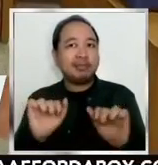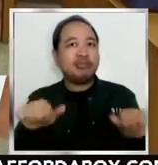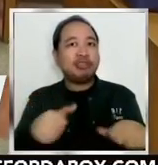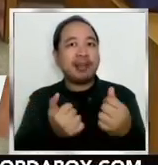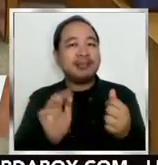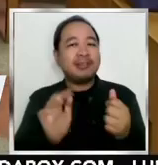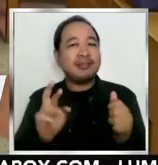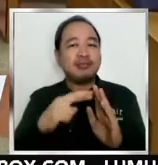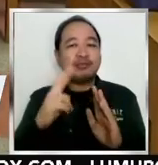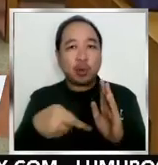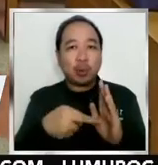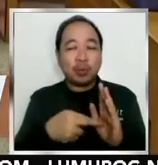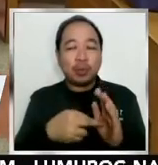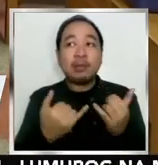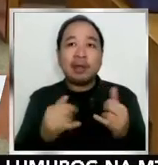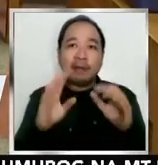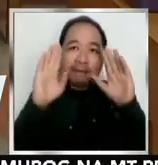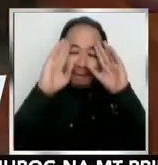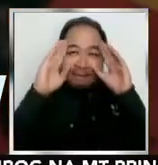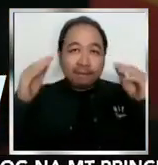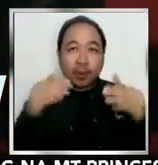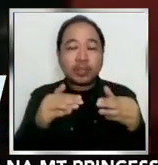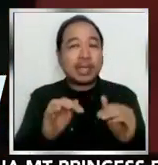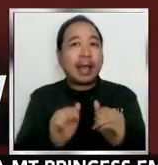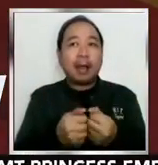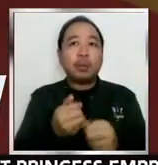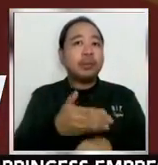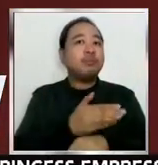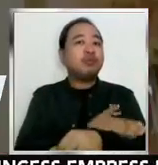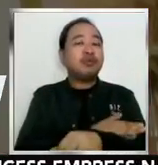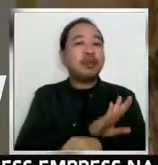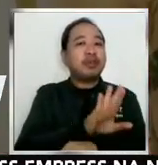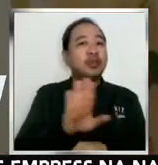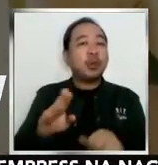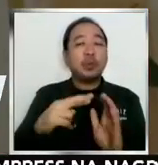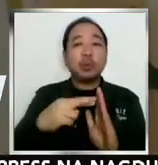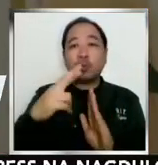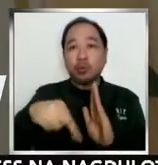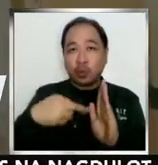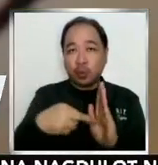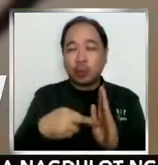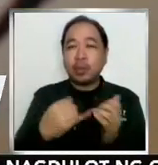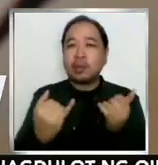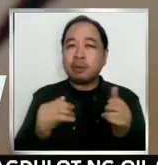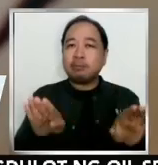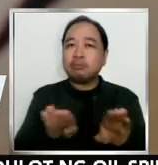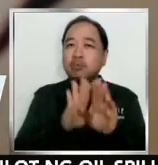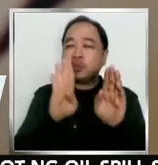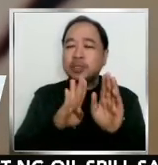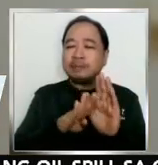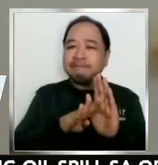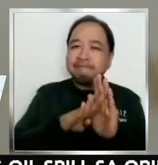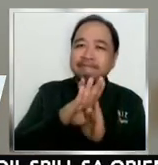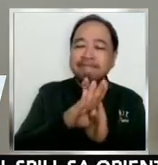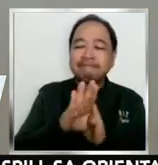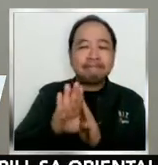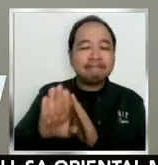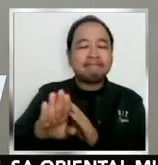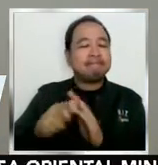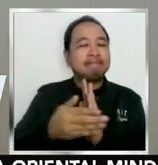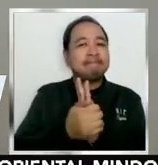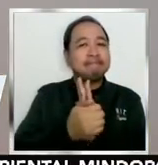cast sa pagpapaganda ng kanilang roles. Sumasabay na rin sa kanilang maturity sa pag-arte ang kanilang